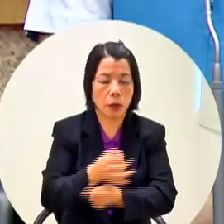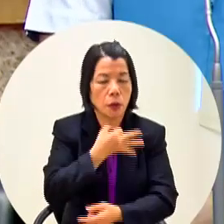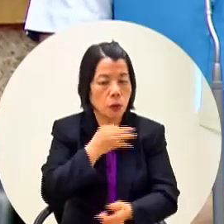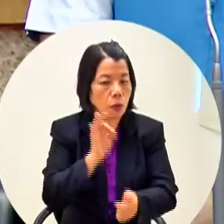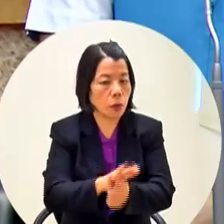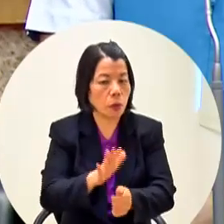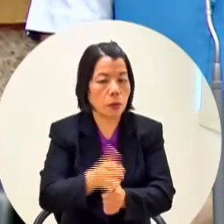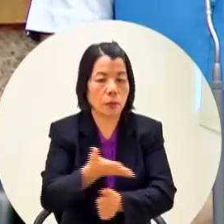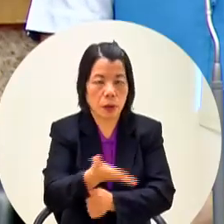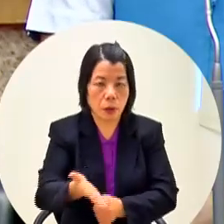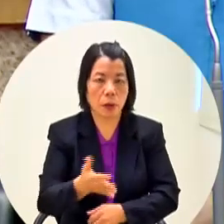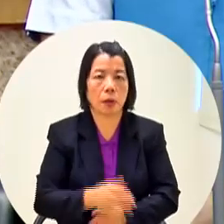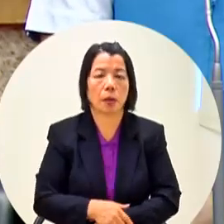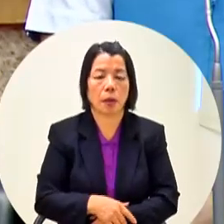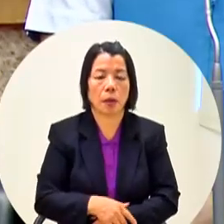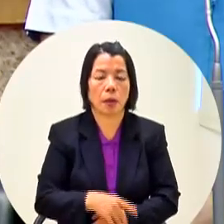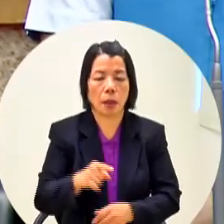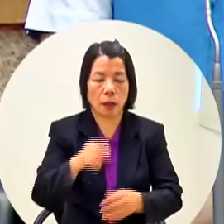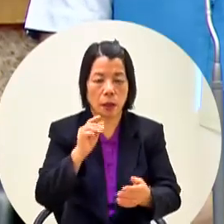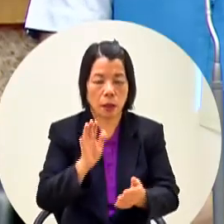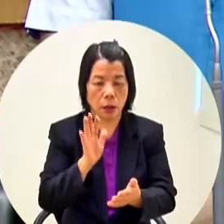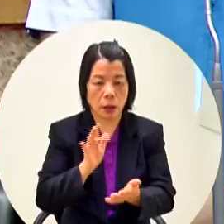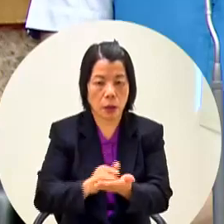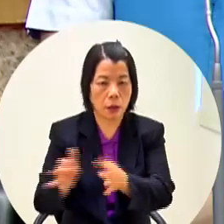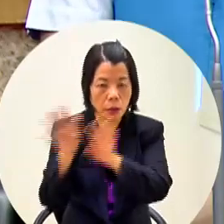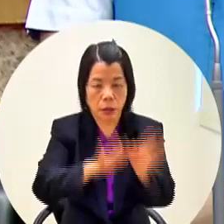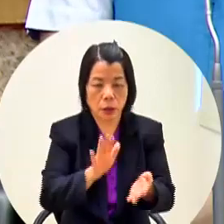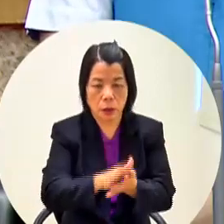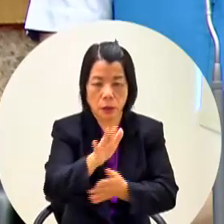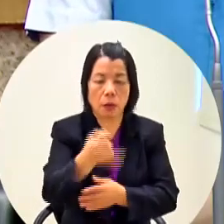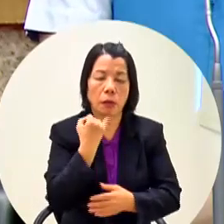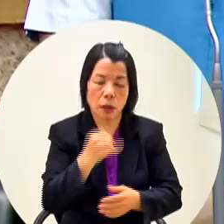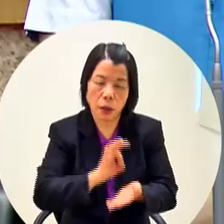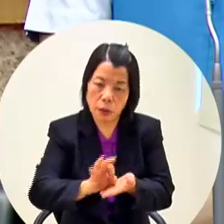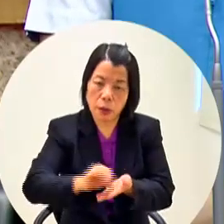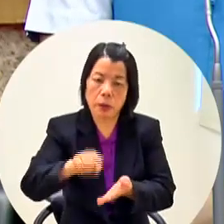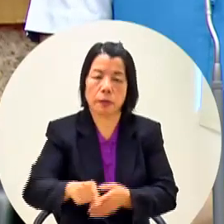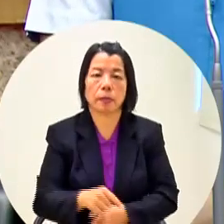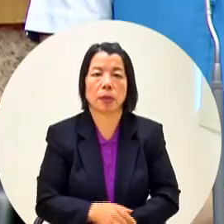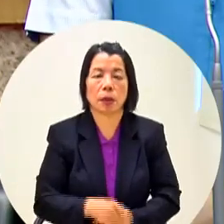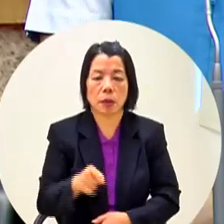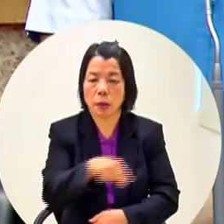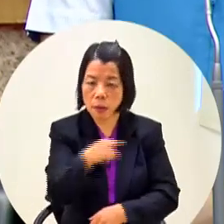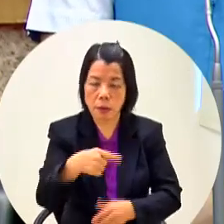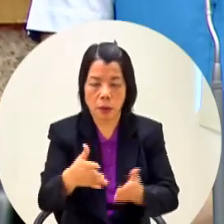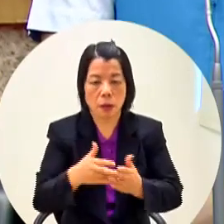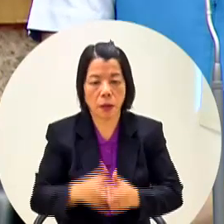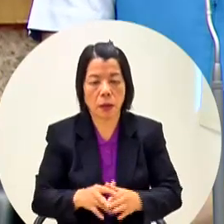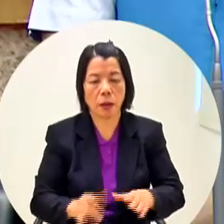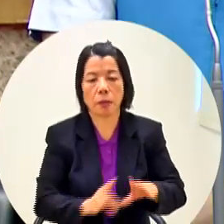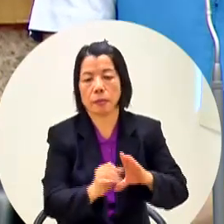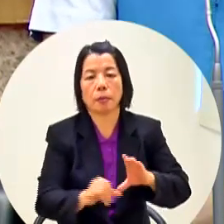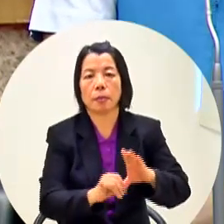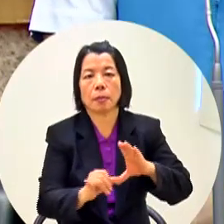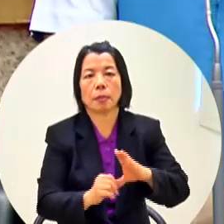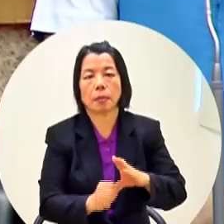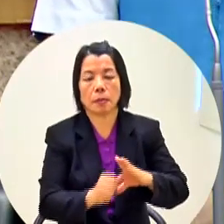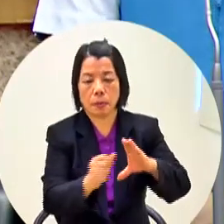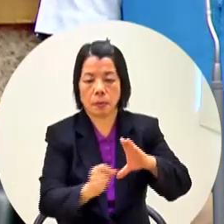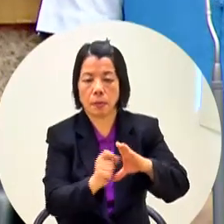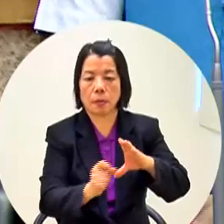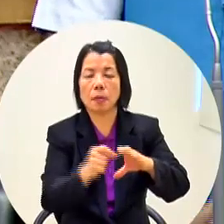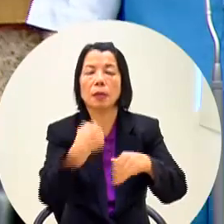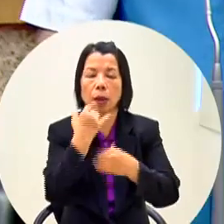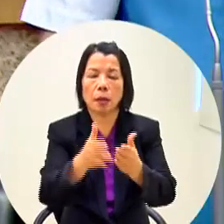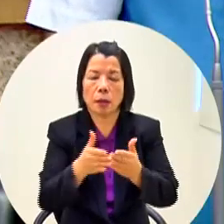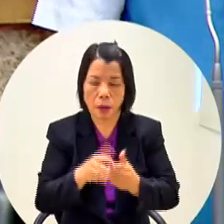向我们后疫情的时代。那最早大家也可以 Google 一下，瑞士最早传统的一个地方货币，它